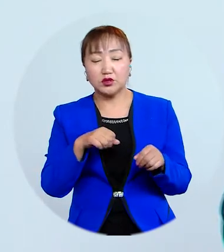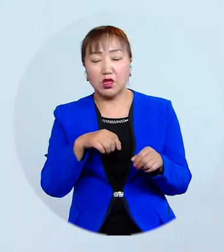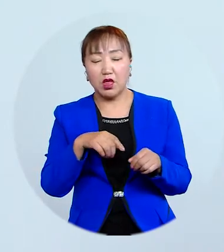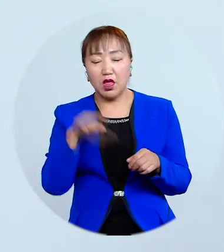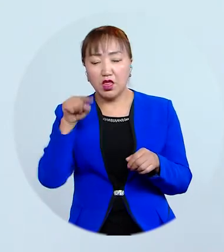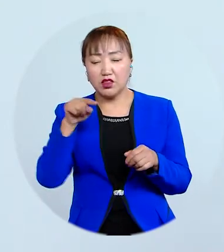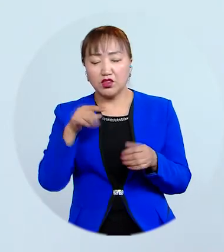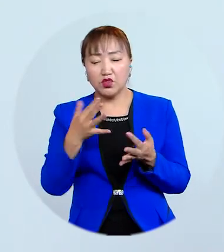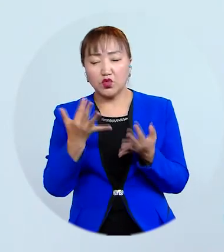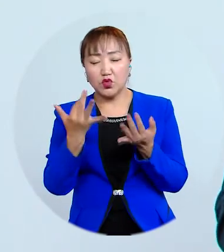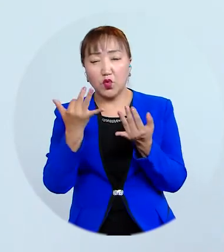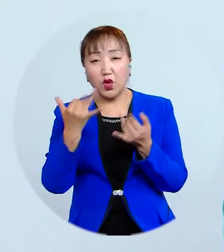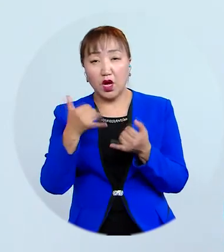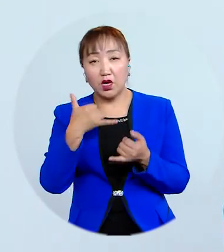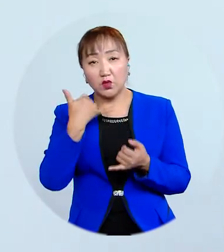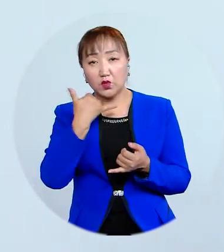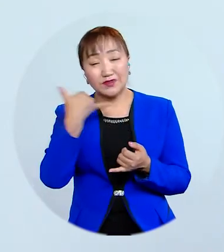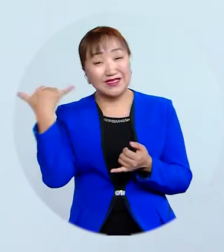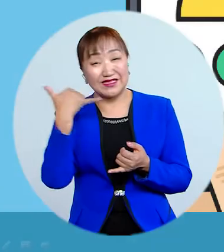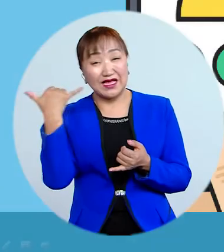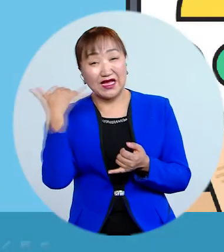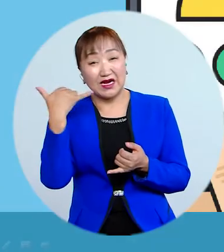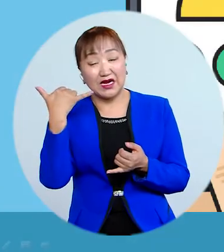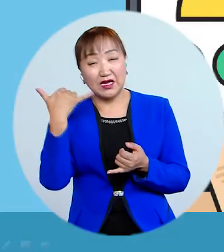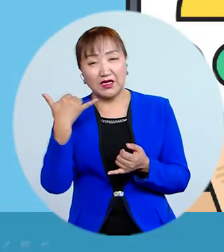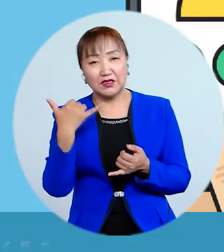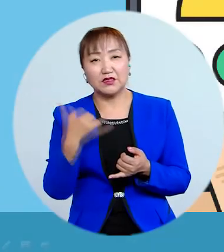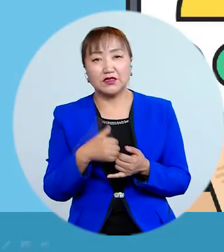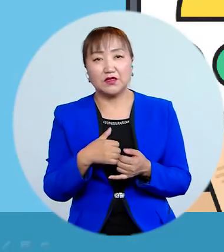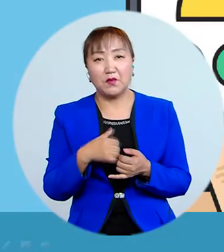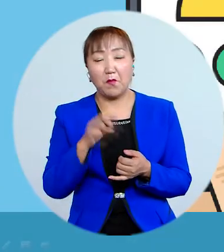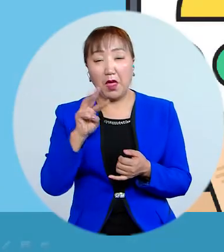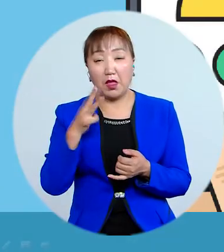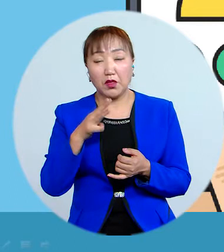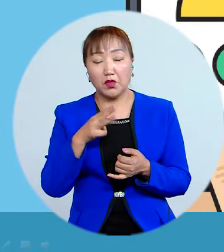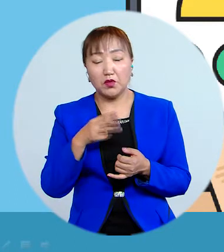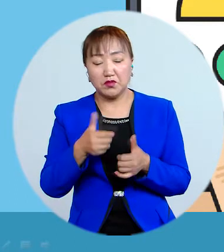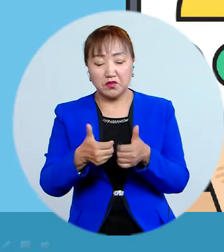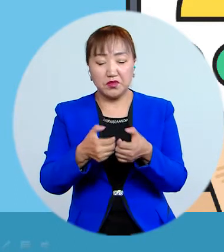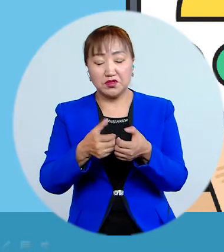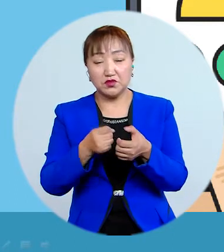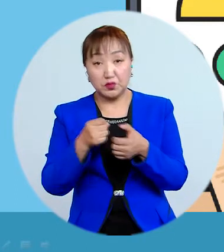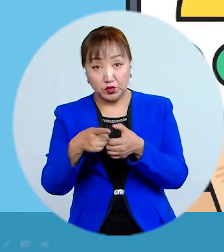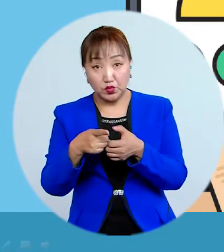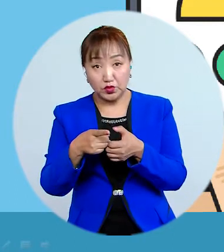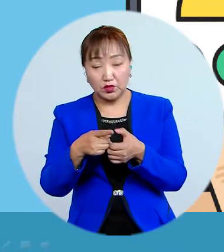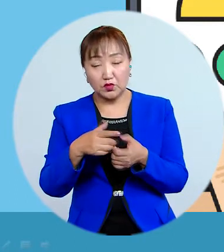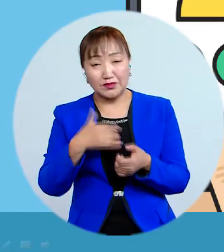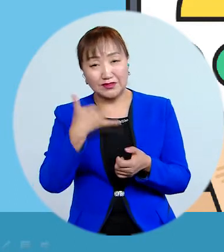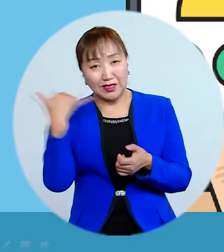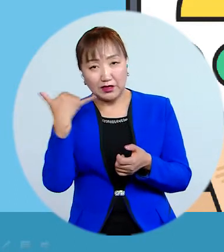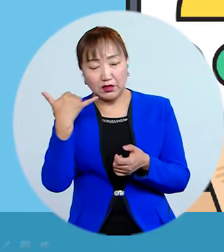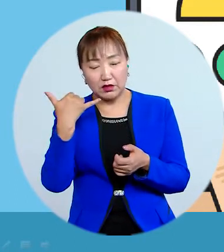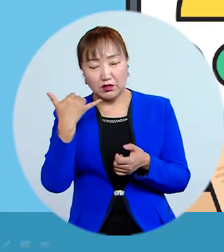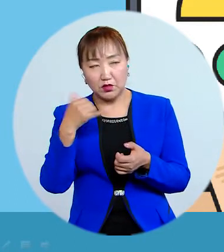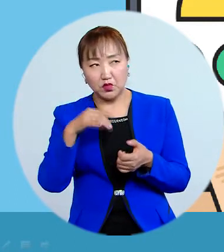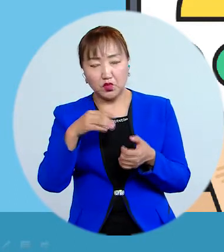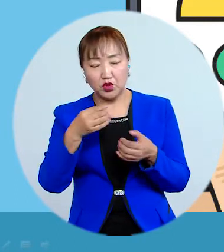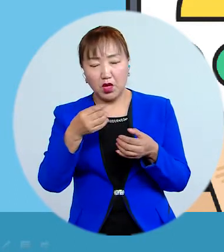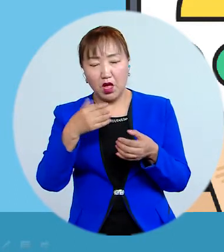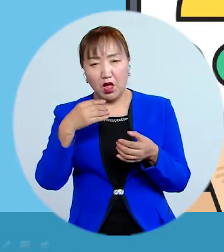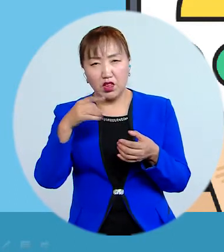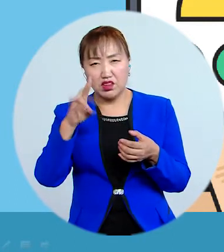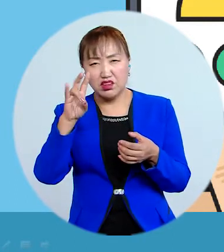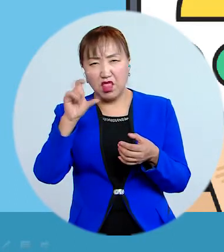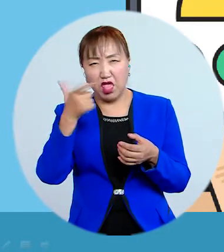Эсвэл энэ дугаар руу залгана уу гэд асар өндөртэй төлбөртэй дугаар руу одоо мессеж өчүүлэх, залгуулах ингэж хүний мөнгийг бас луйврдах юм